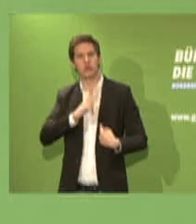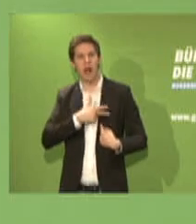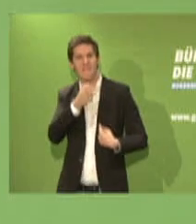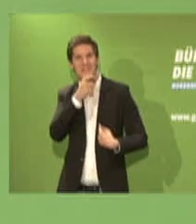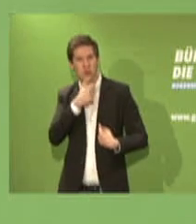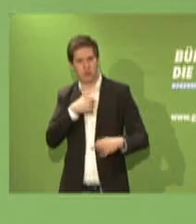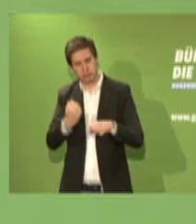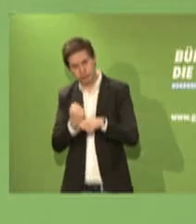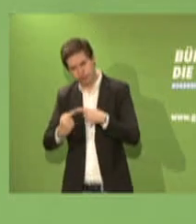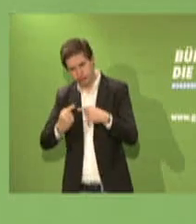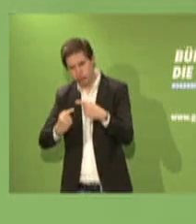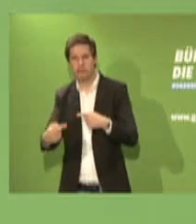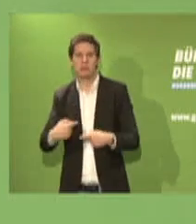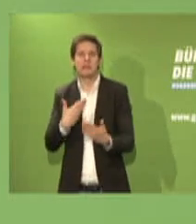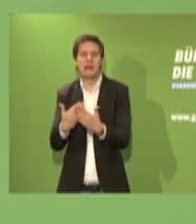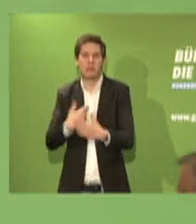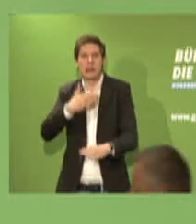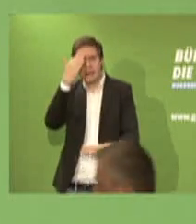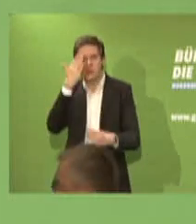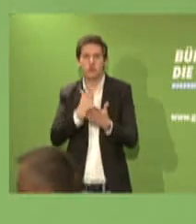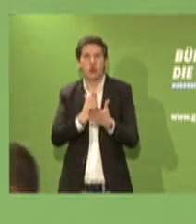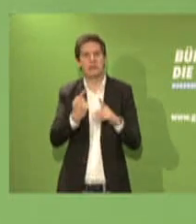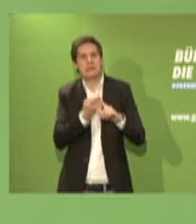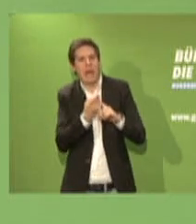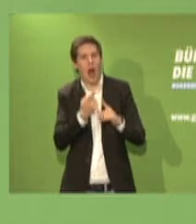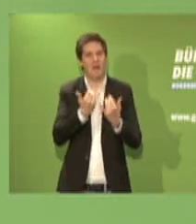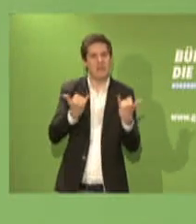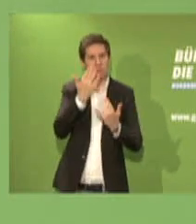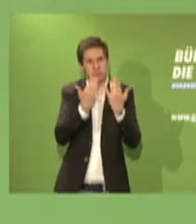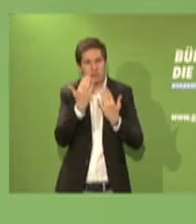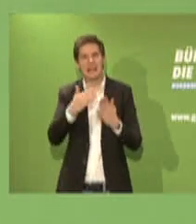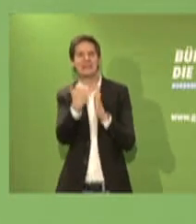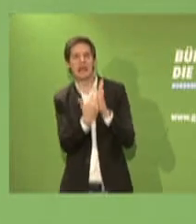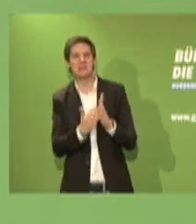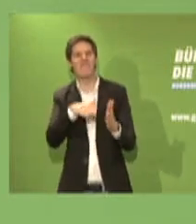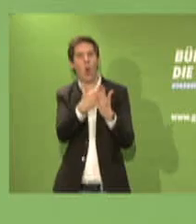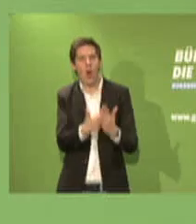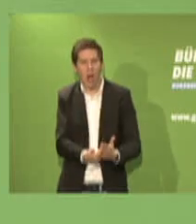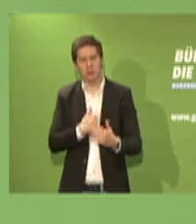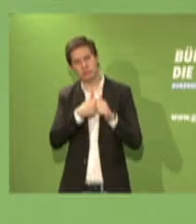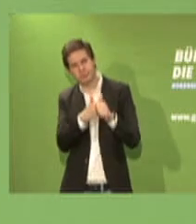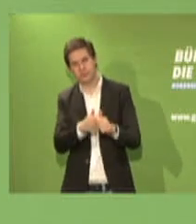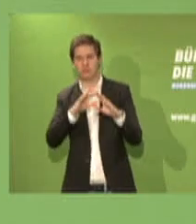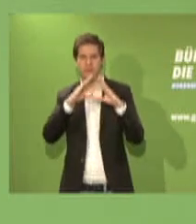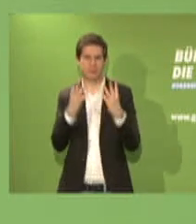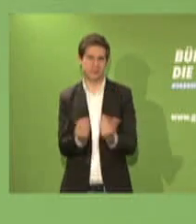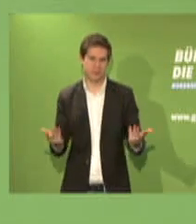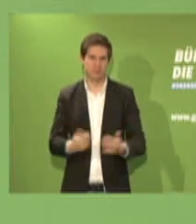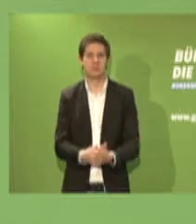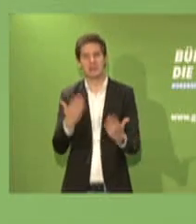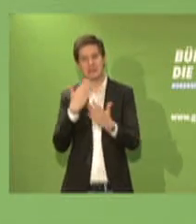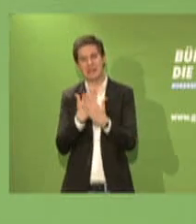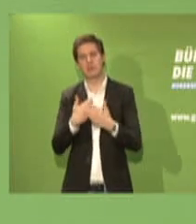vertraut im Umgang mit Zahlen und gesetzlichen Vorgaben. Ich möchte mich im Rahmen der Rechnungsprüfung für